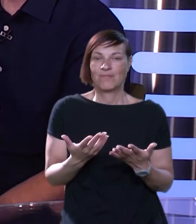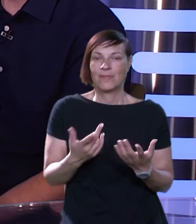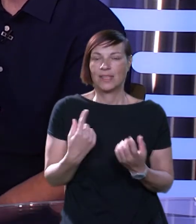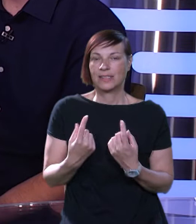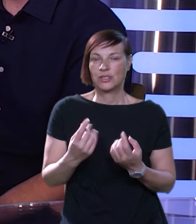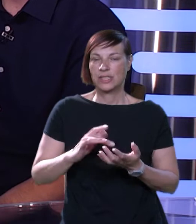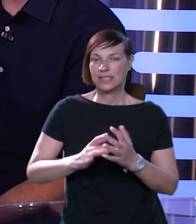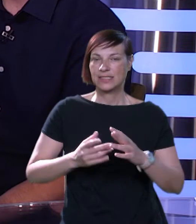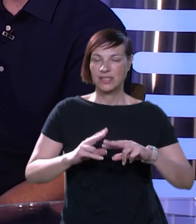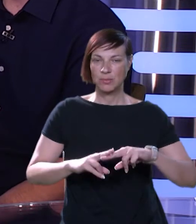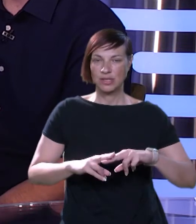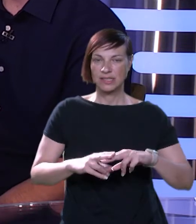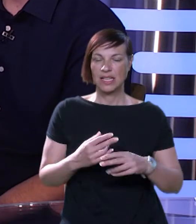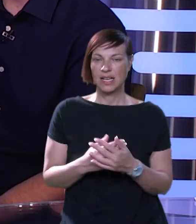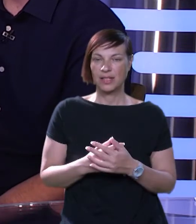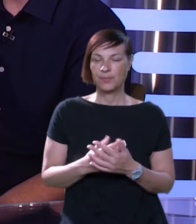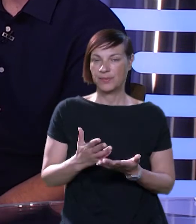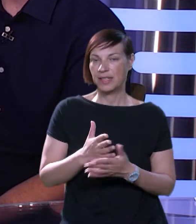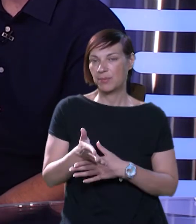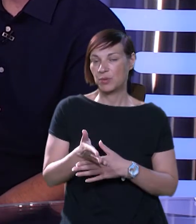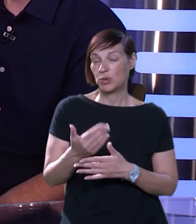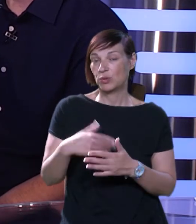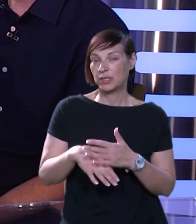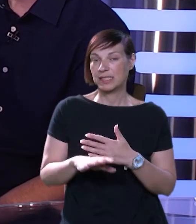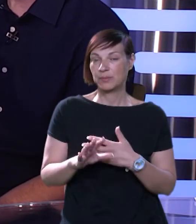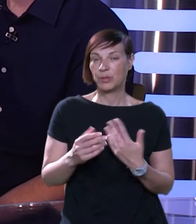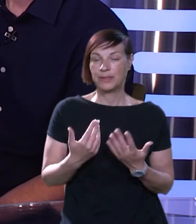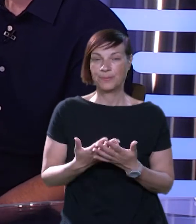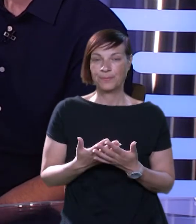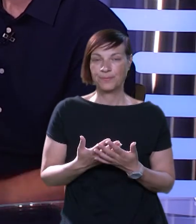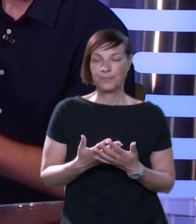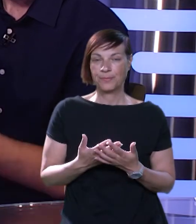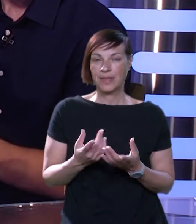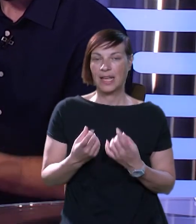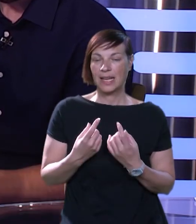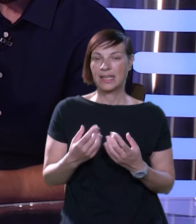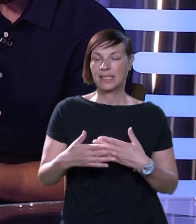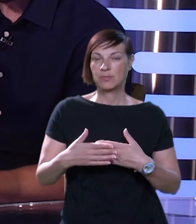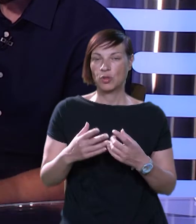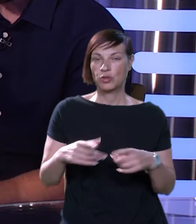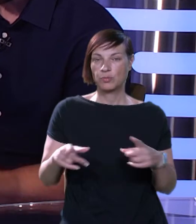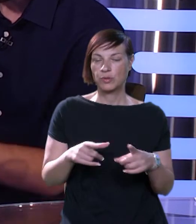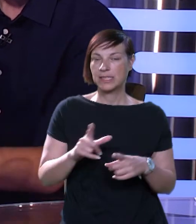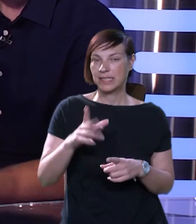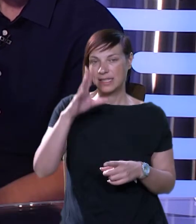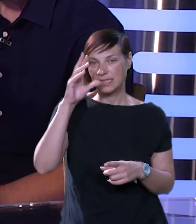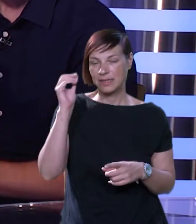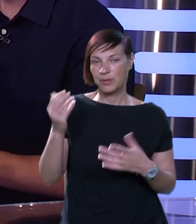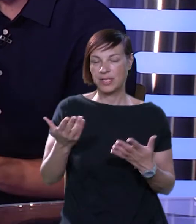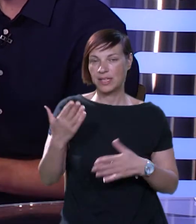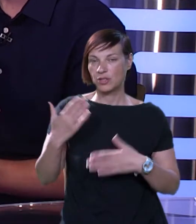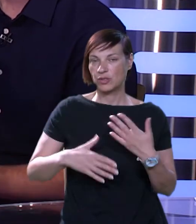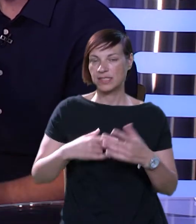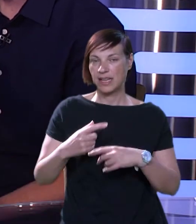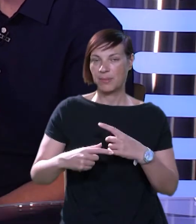je situacija sa svim ostalim takva. Da prođe ispod radara, što kažeš. Ali kad smo kod muzike, da ne zaboravim, nekako